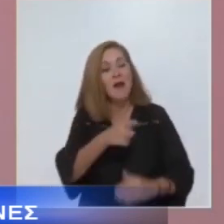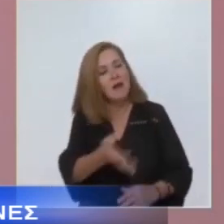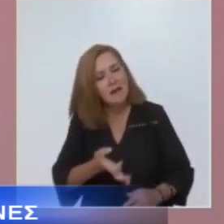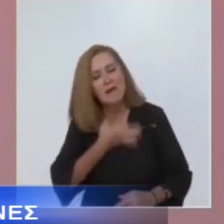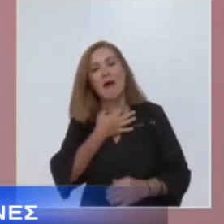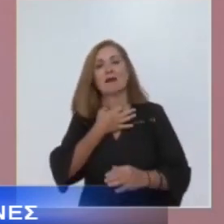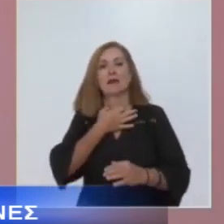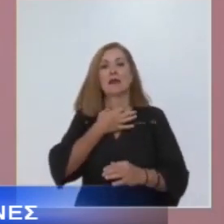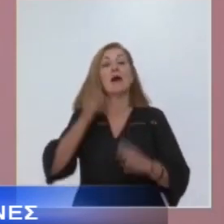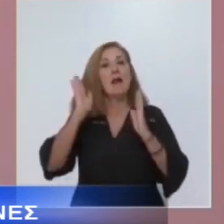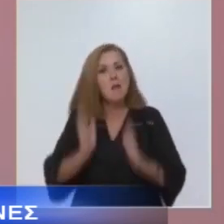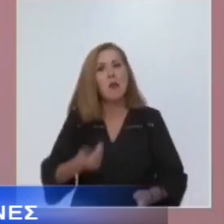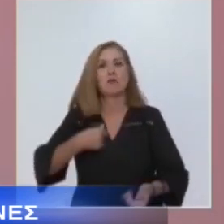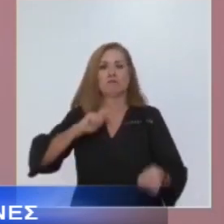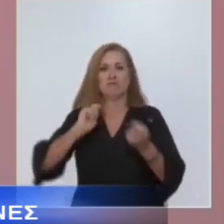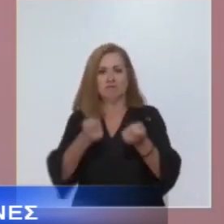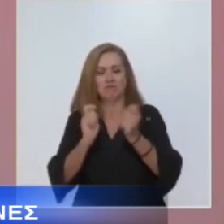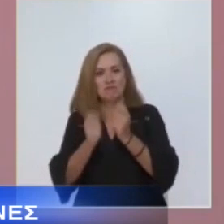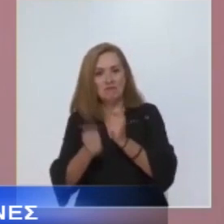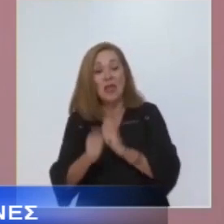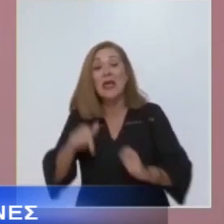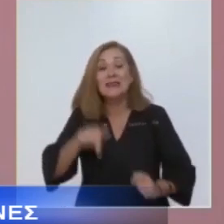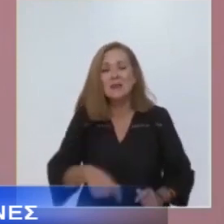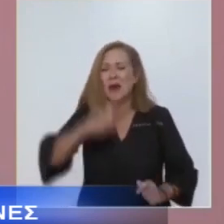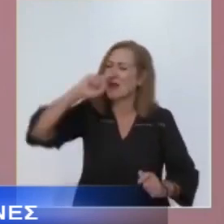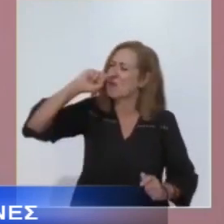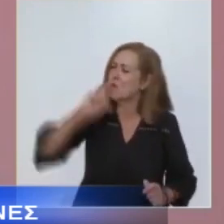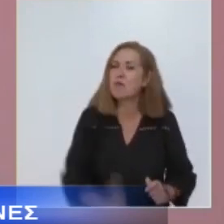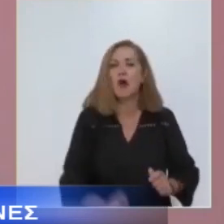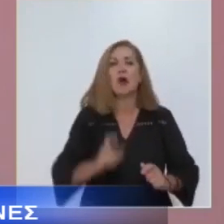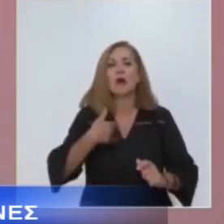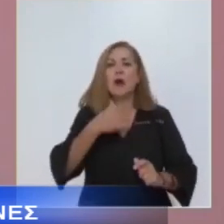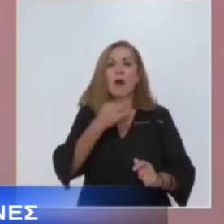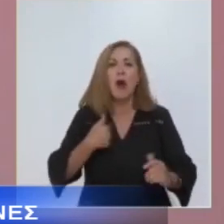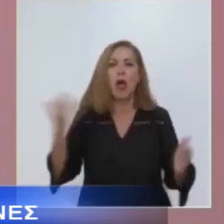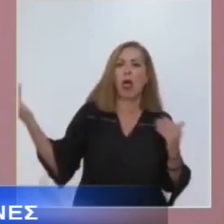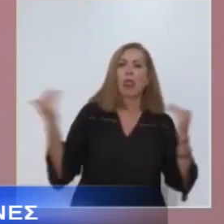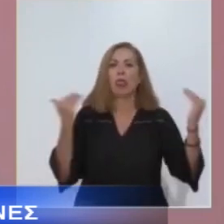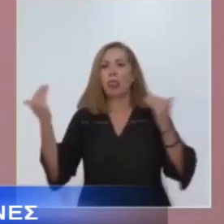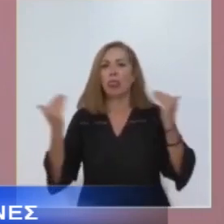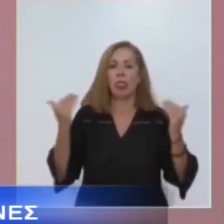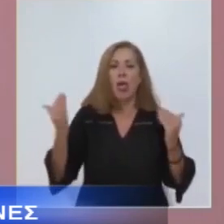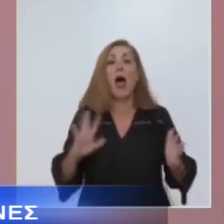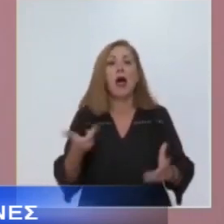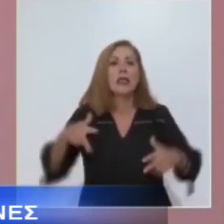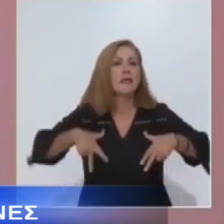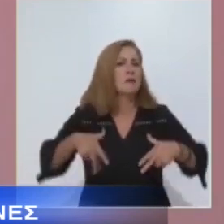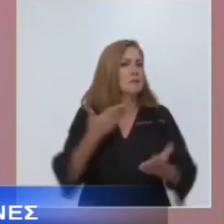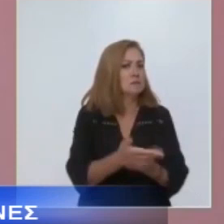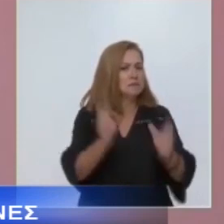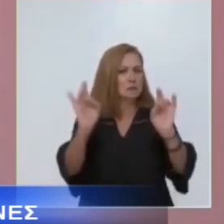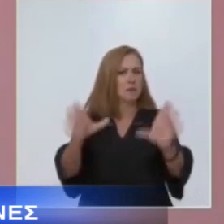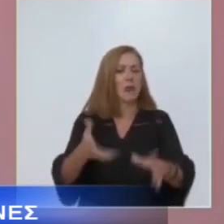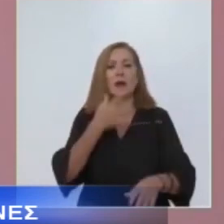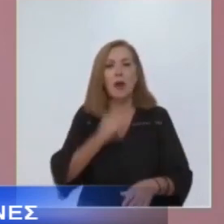να εφαρμόσει μεταρρυθμίσεις που απαιτούνται σήμερα στις μεγάλες αβεβαιότητες που βιώνουμε, αλλά δεν τις καταθέτει η κυβέρνηση. Γιατί η